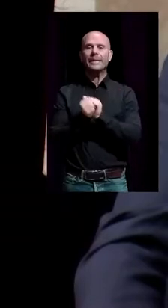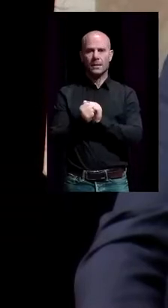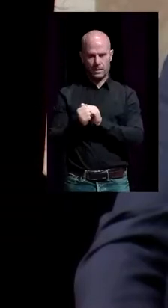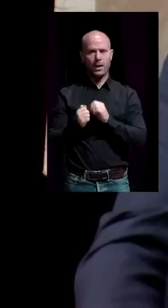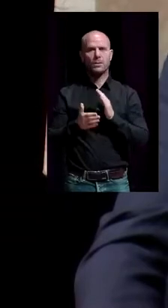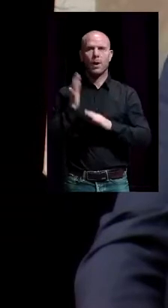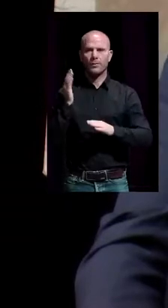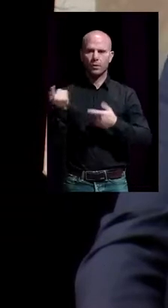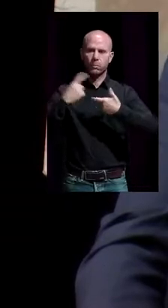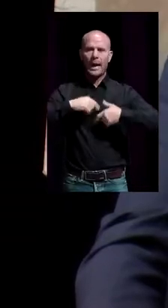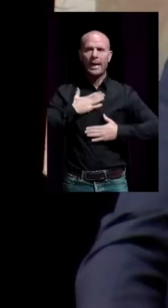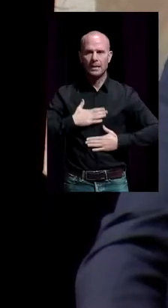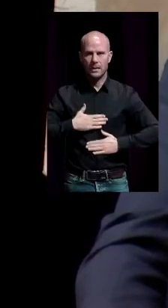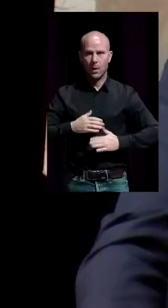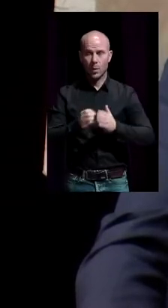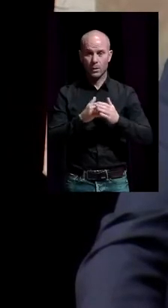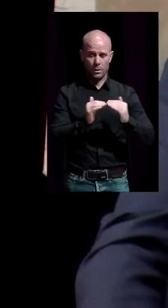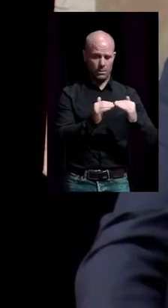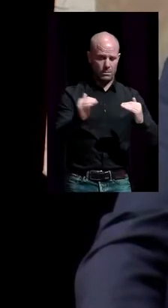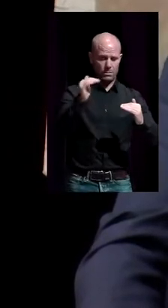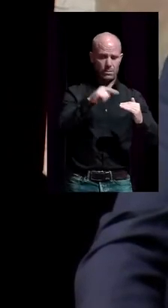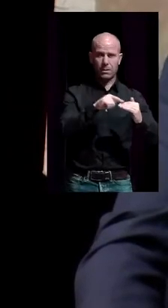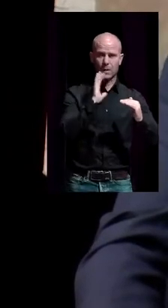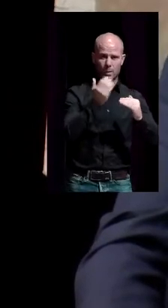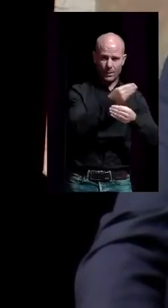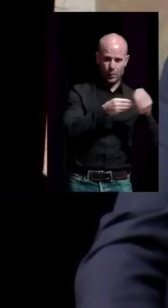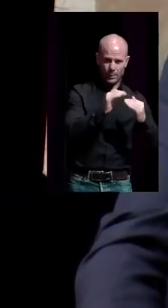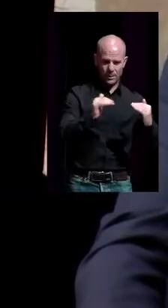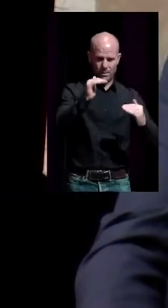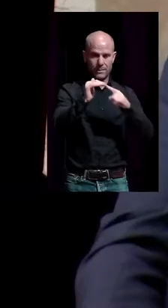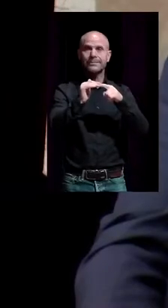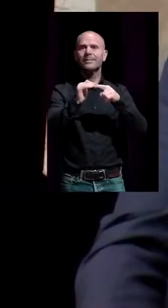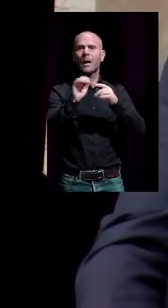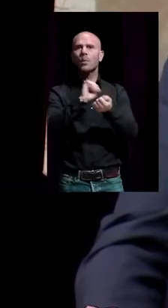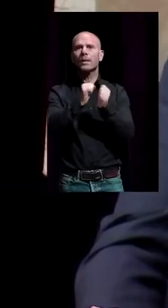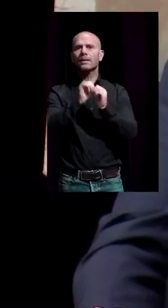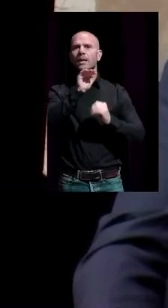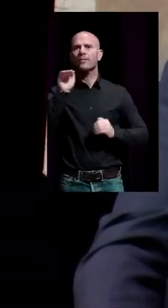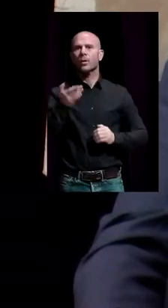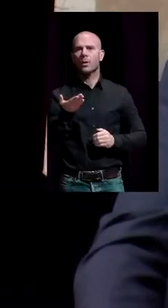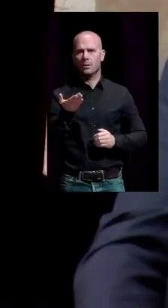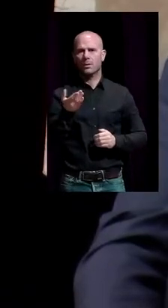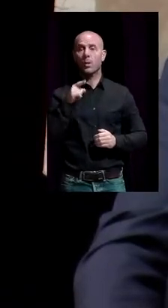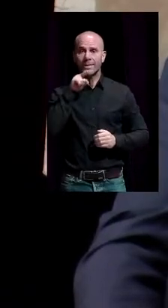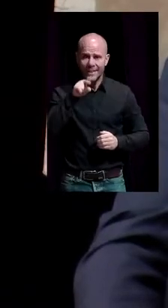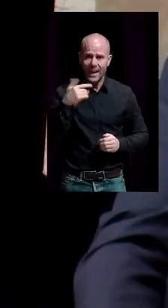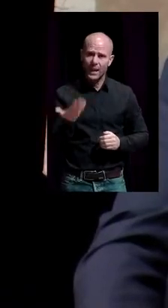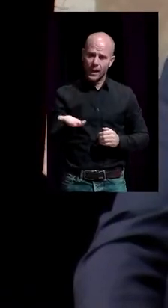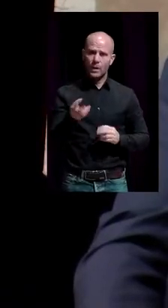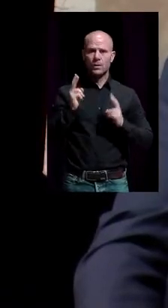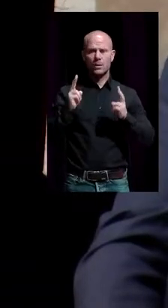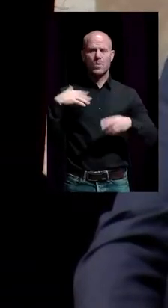hälsa. För över de socioekonomiska determinanter så har vi ju det politiska nivå. Och det är ju det som nu står fram som